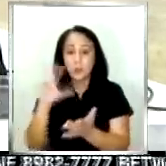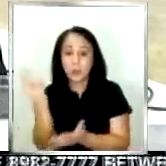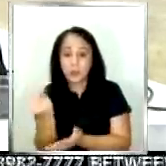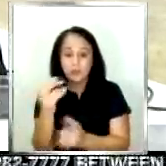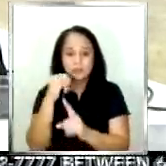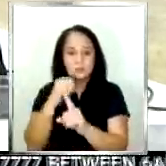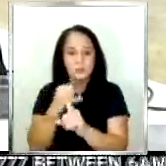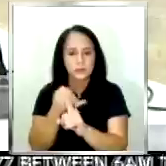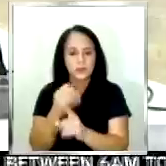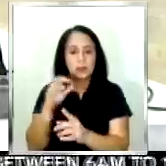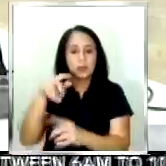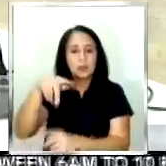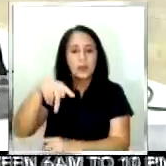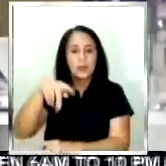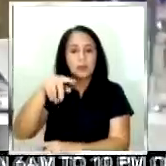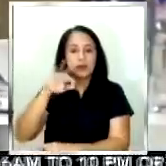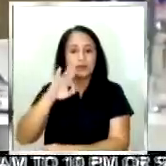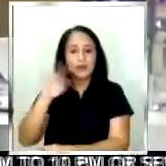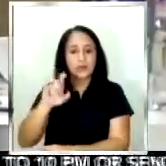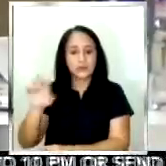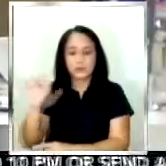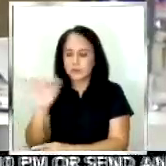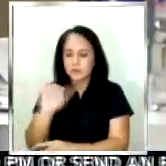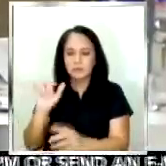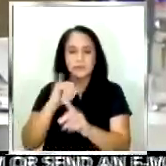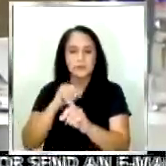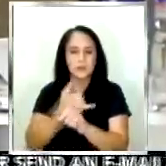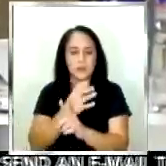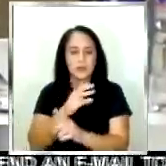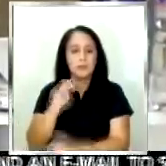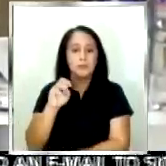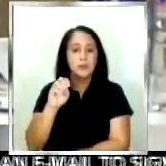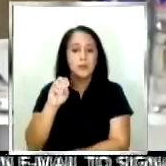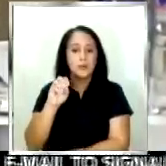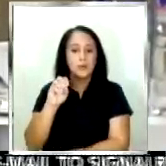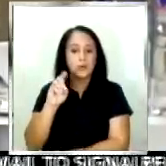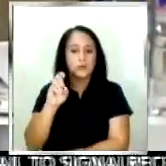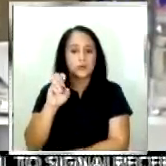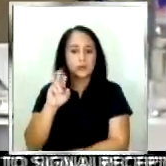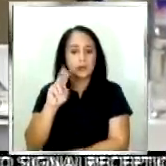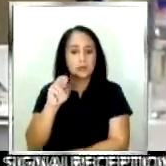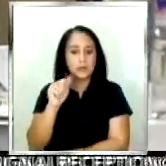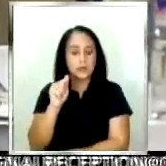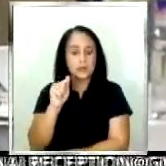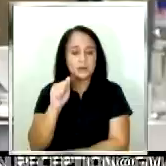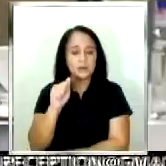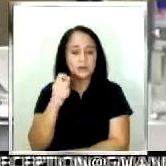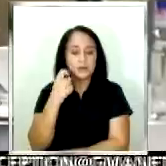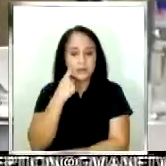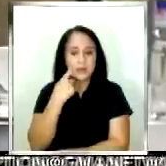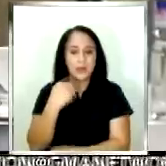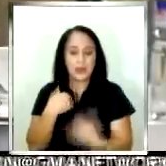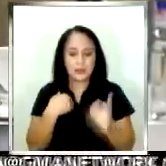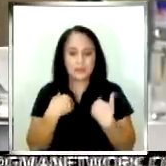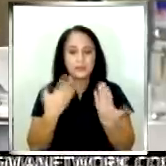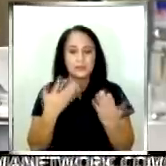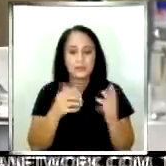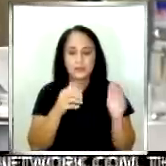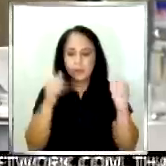also by January, sir. And also Moderna, we just have an initial arrangement for 20